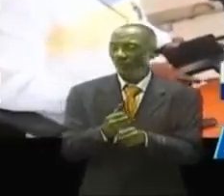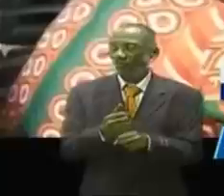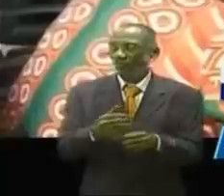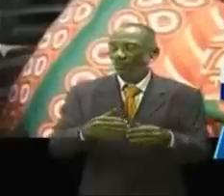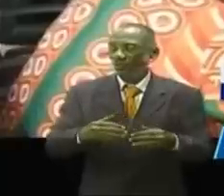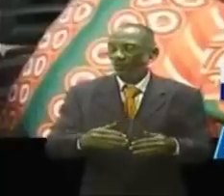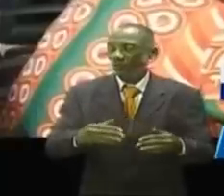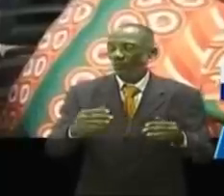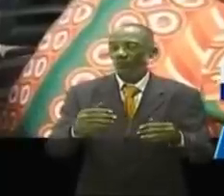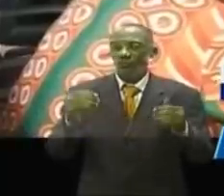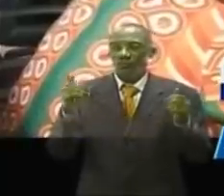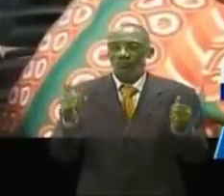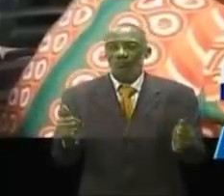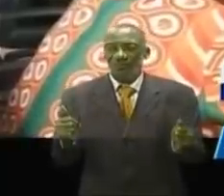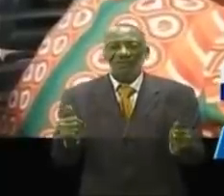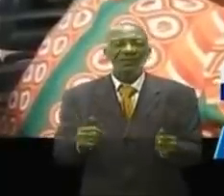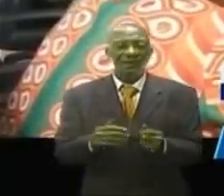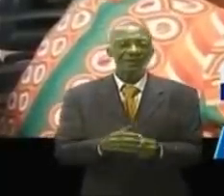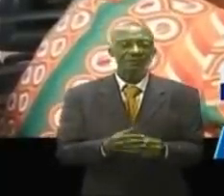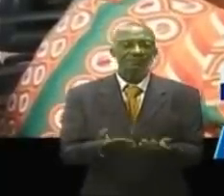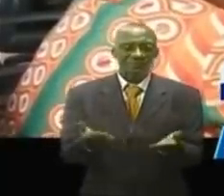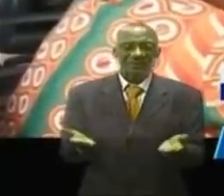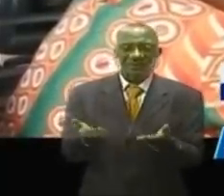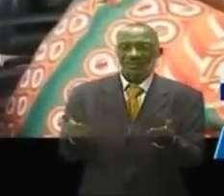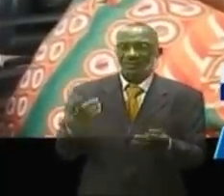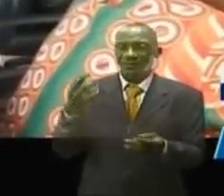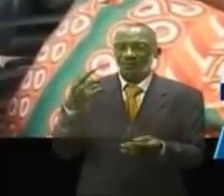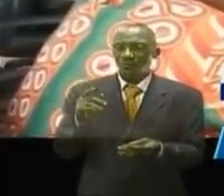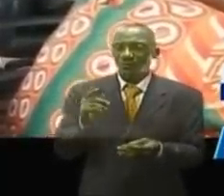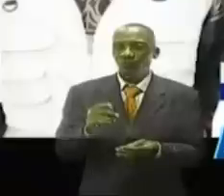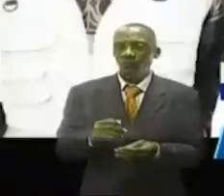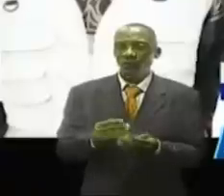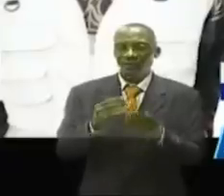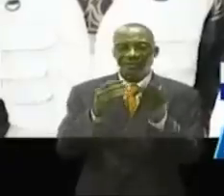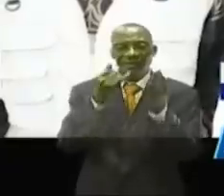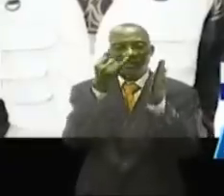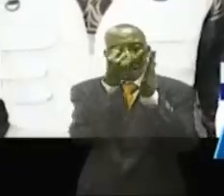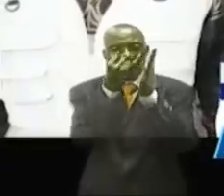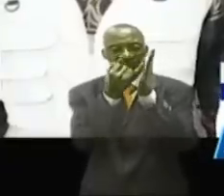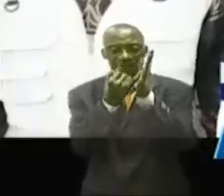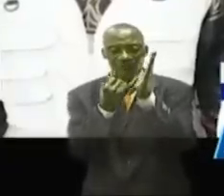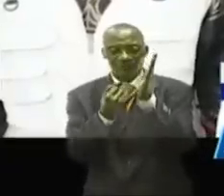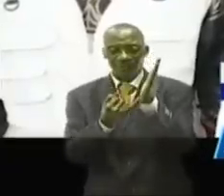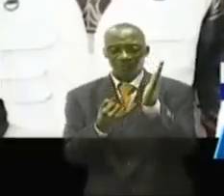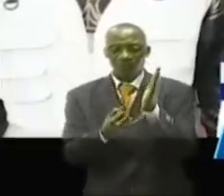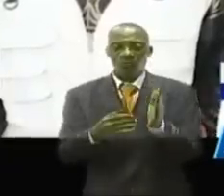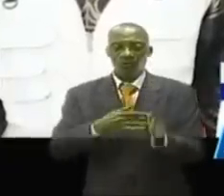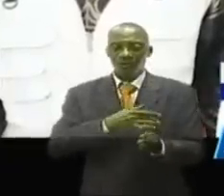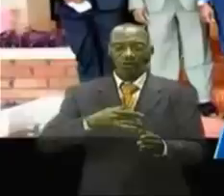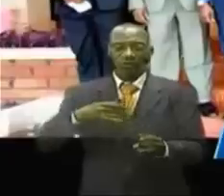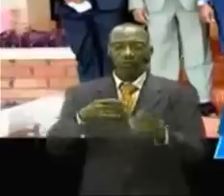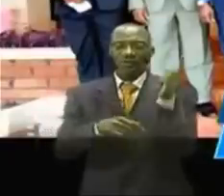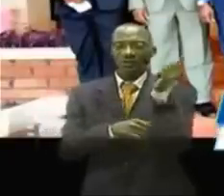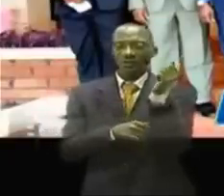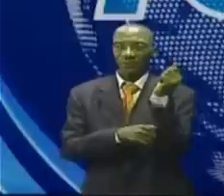aussi solliciter le renforcement de la sécurisation du processus